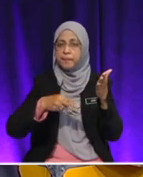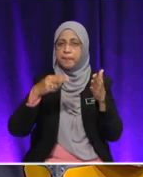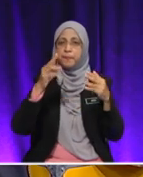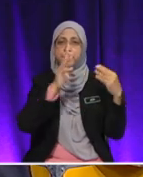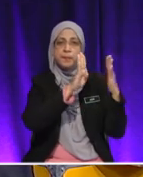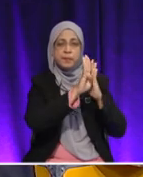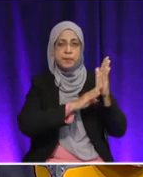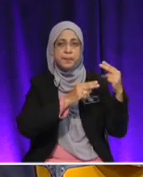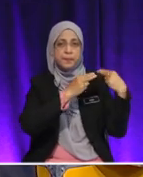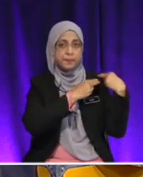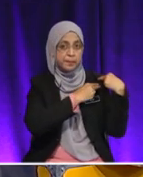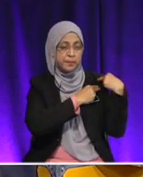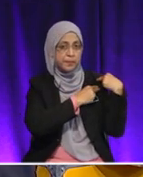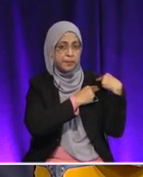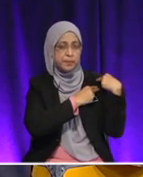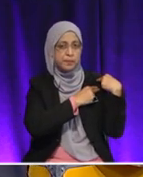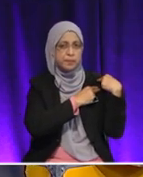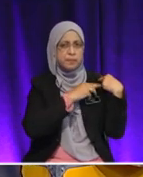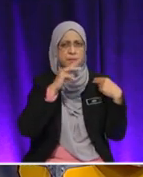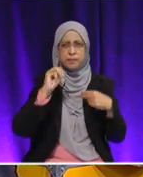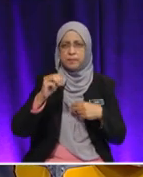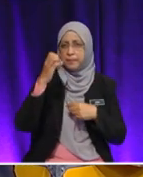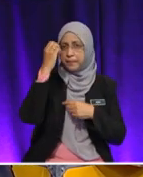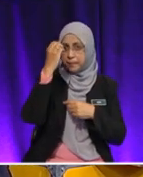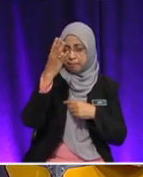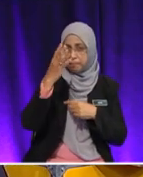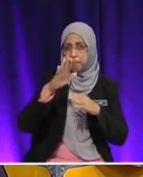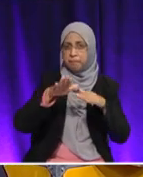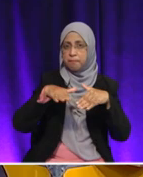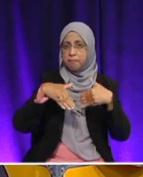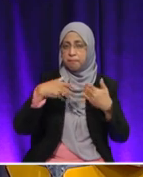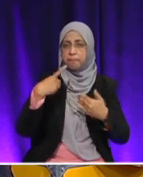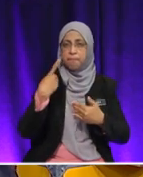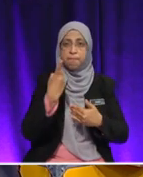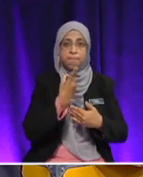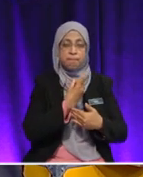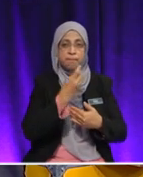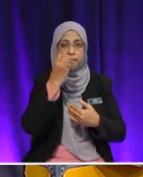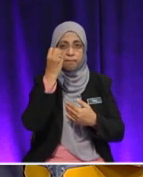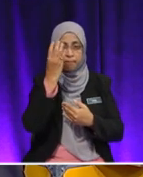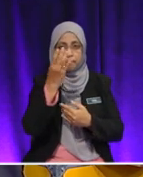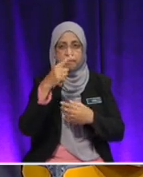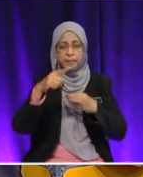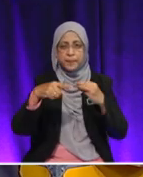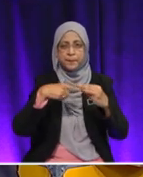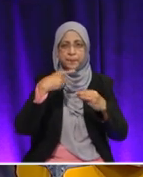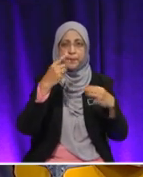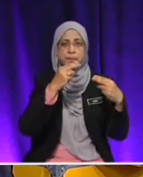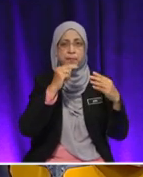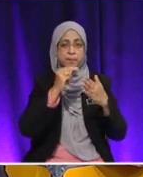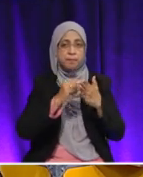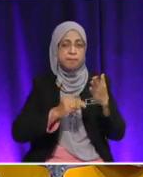sini pula Saya minta pelajar murid pula Terangkan bagaimana kita boleh diterapkan nilai bertanggung jawab dalam melaksanakan